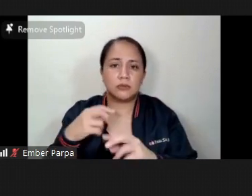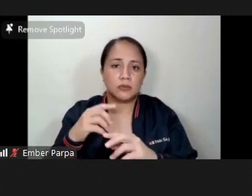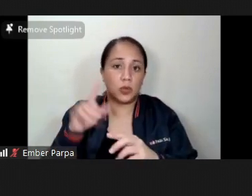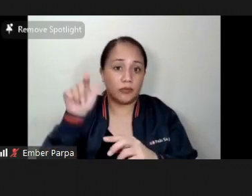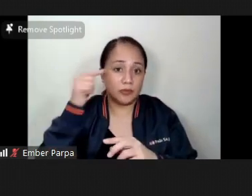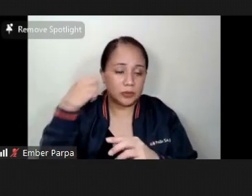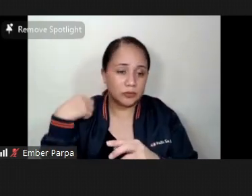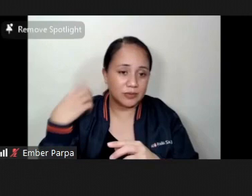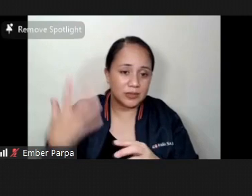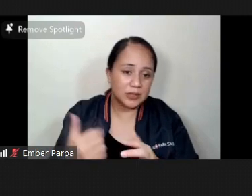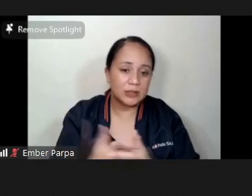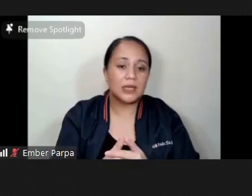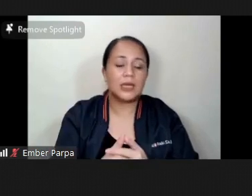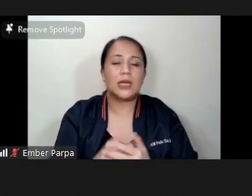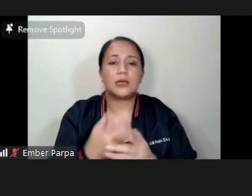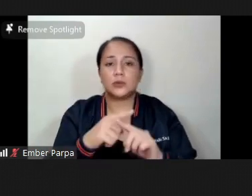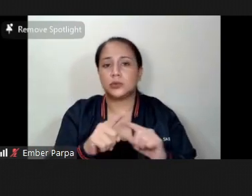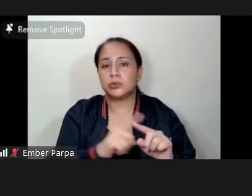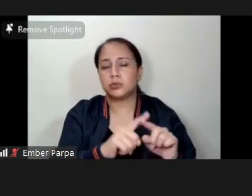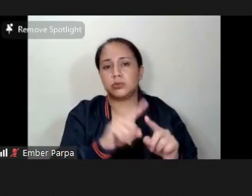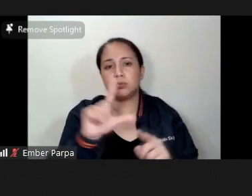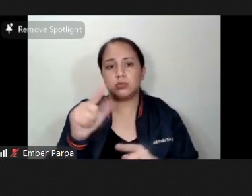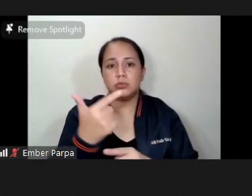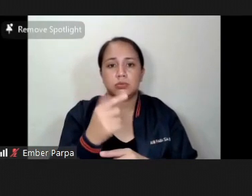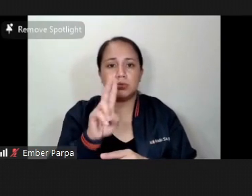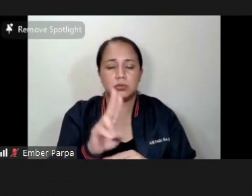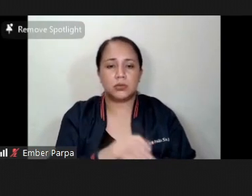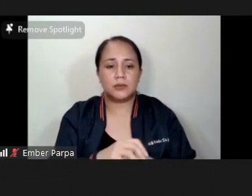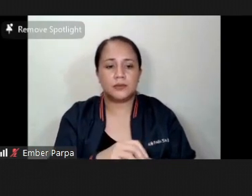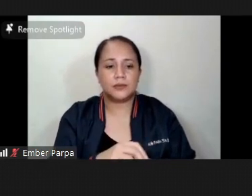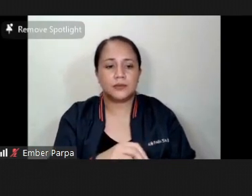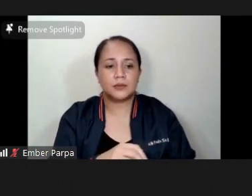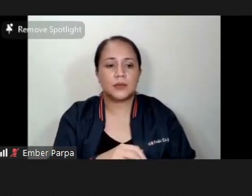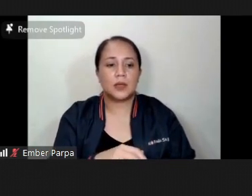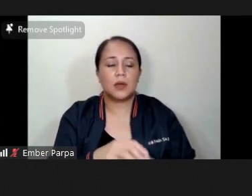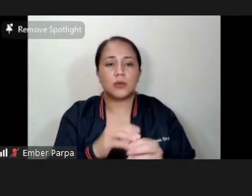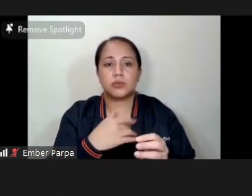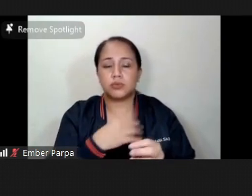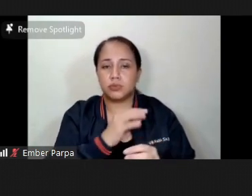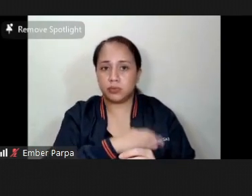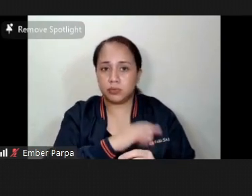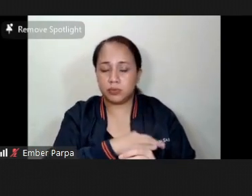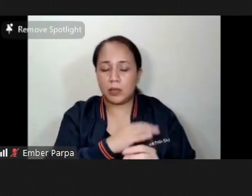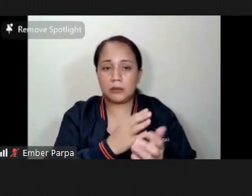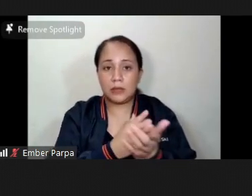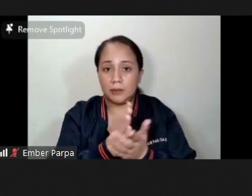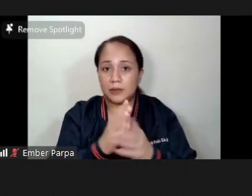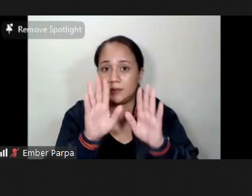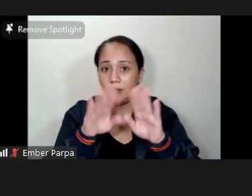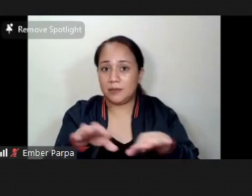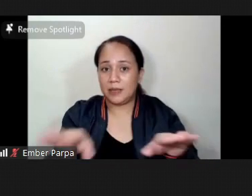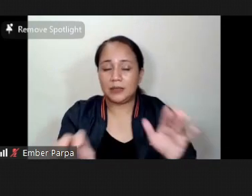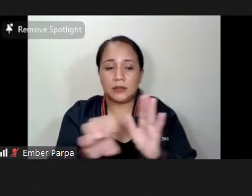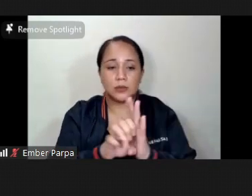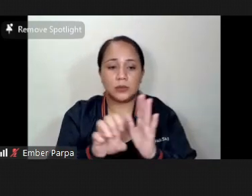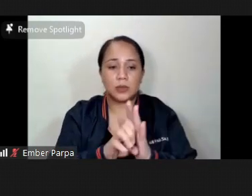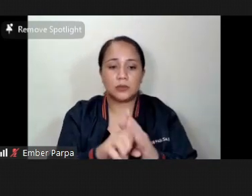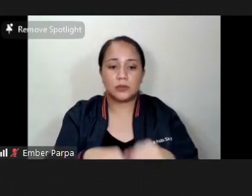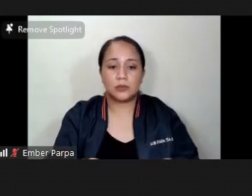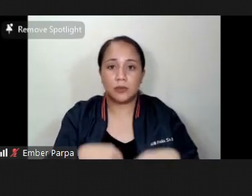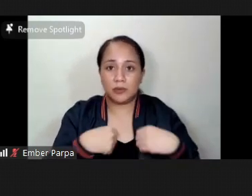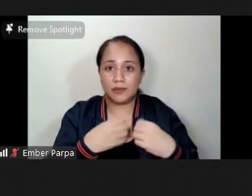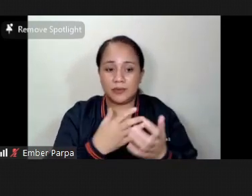and different LGUs po. Ang kapakanan at karapatan ng mga bata tulad ng survival